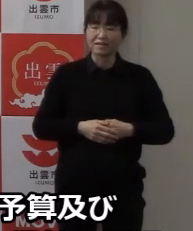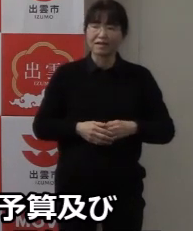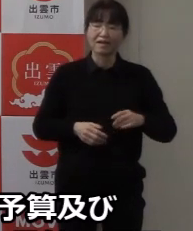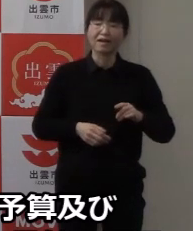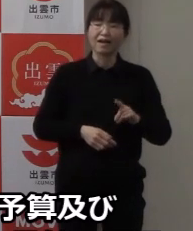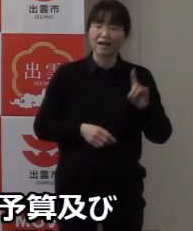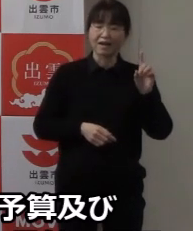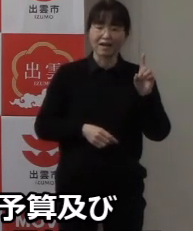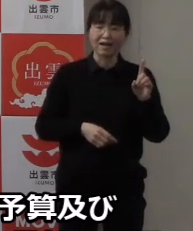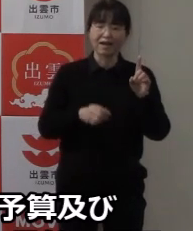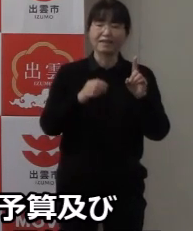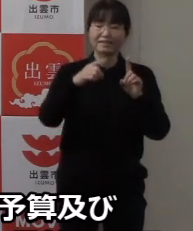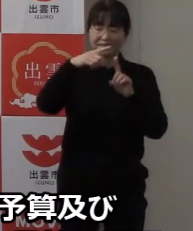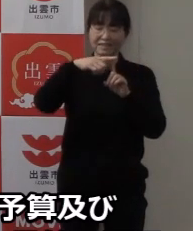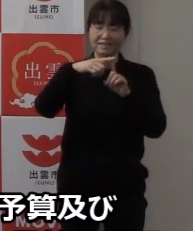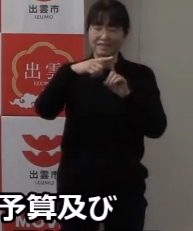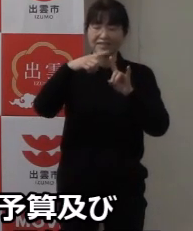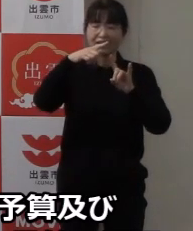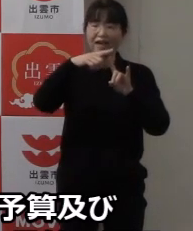ものを、